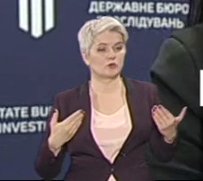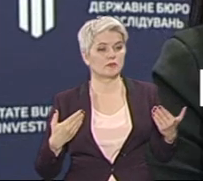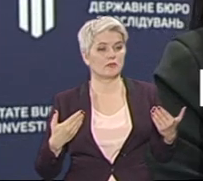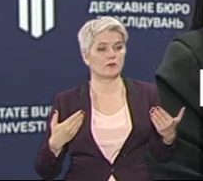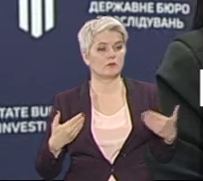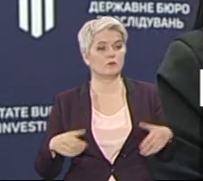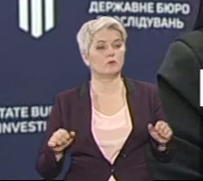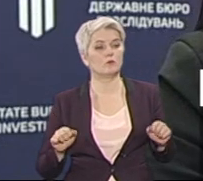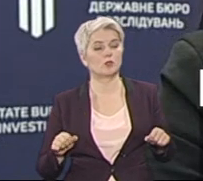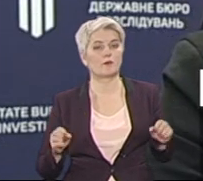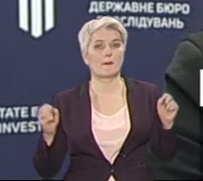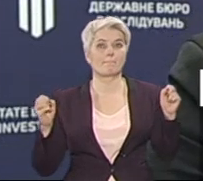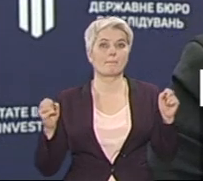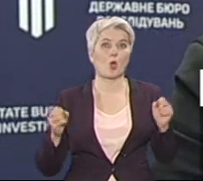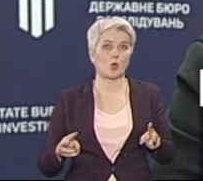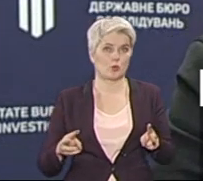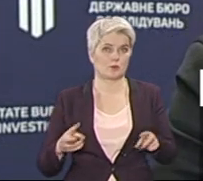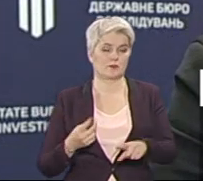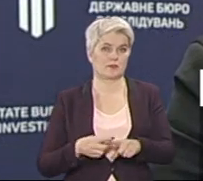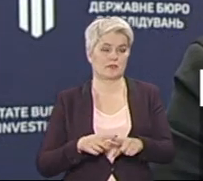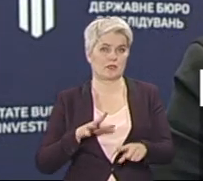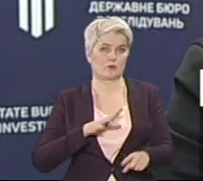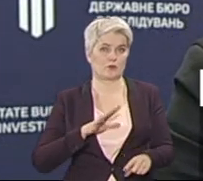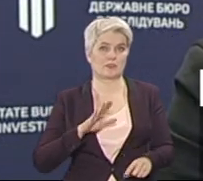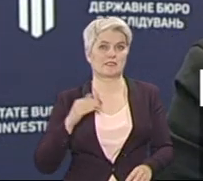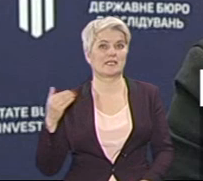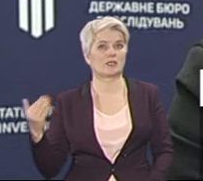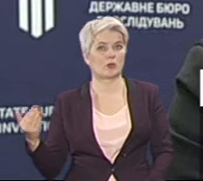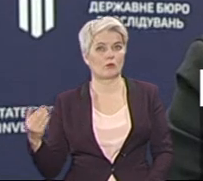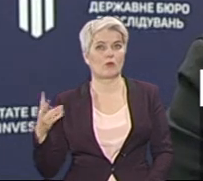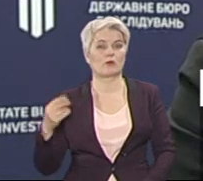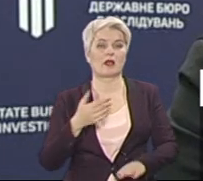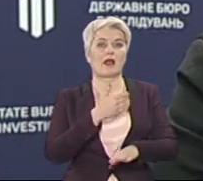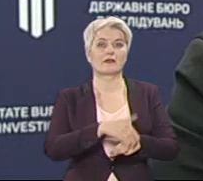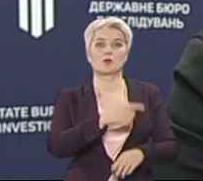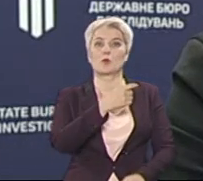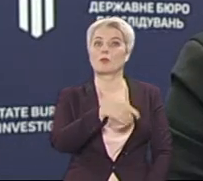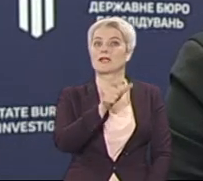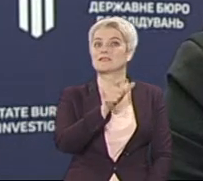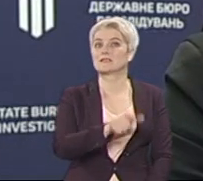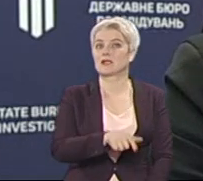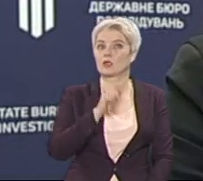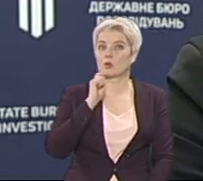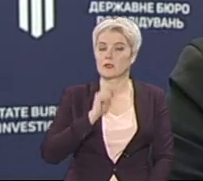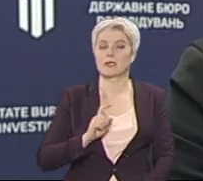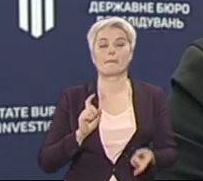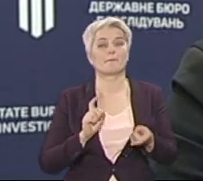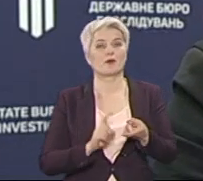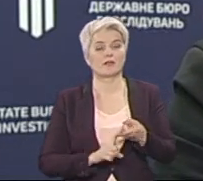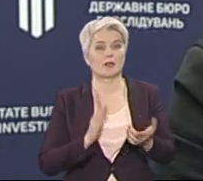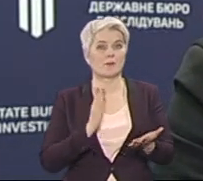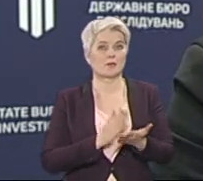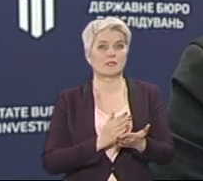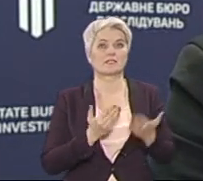власне можливих погроз, які звучали з їхнього боку на адресу президента України, які пов'язані безпосередньо з